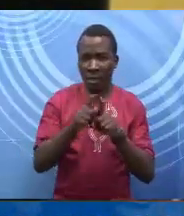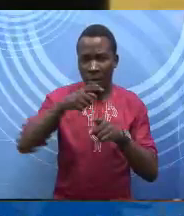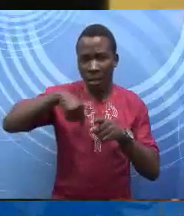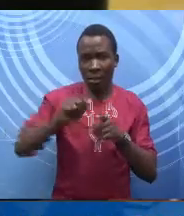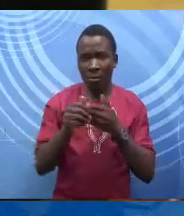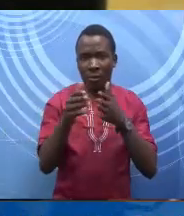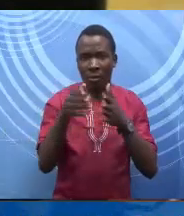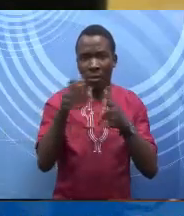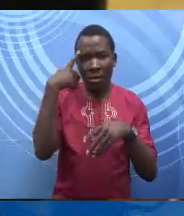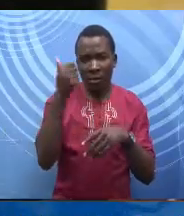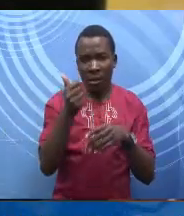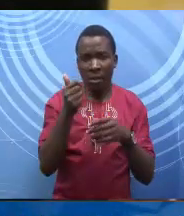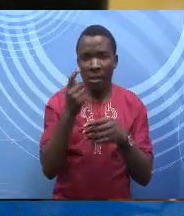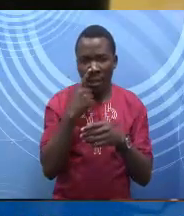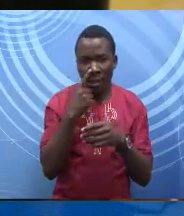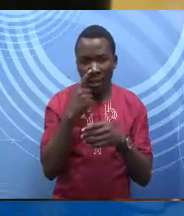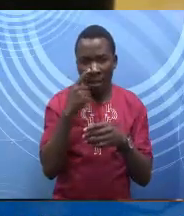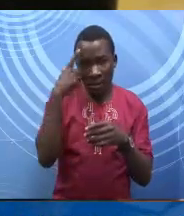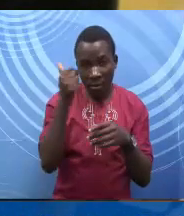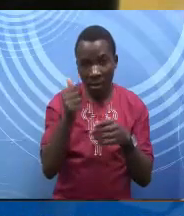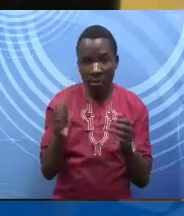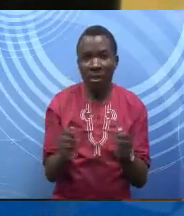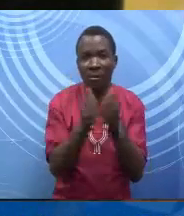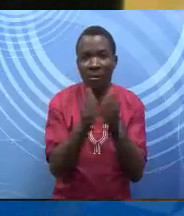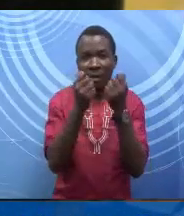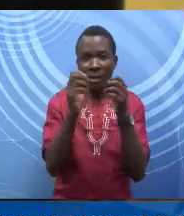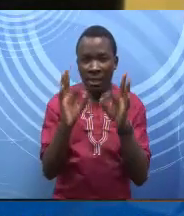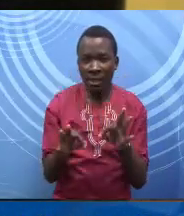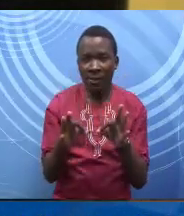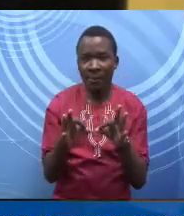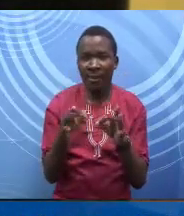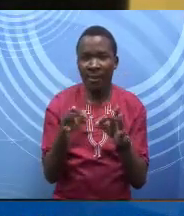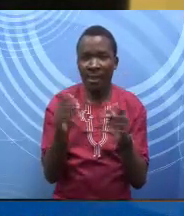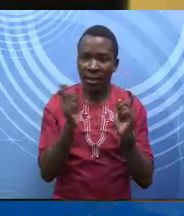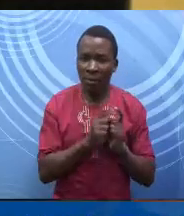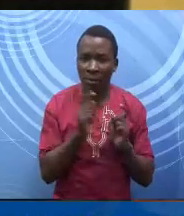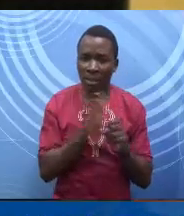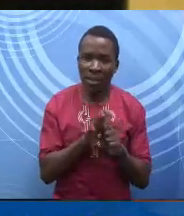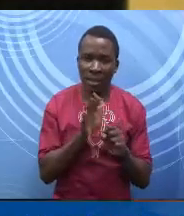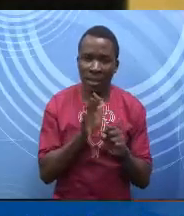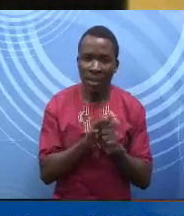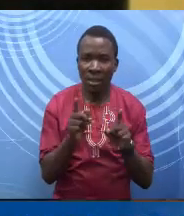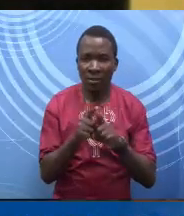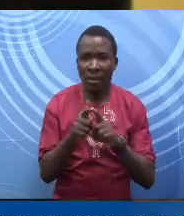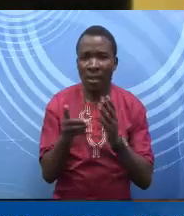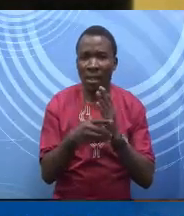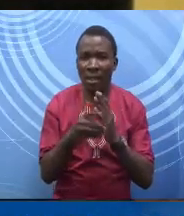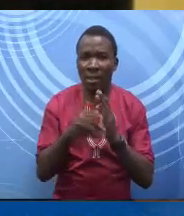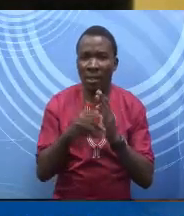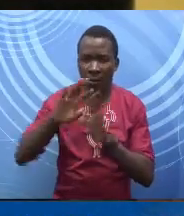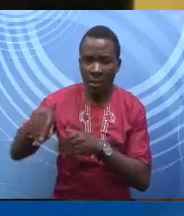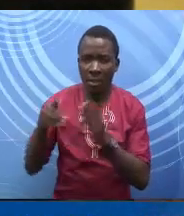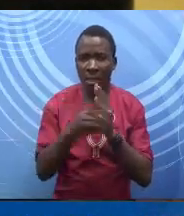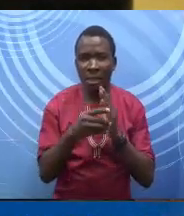turabizi kandi tuzi ko ibiza ni ikintu kitubabaza cyane nk'akarere uretse n'akarere